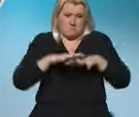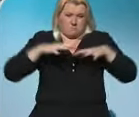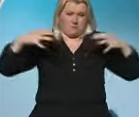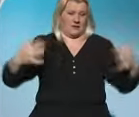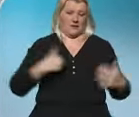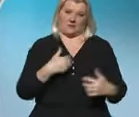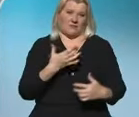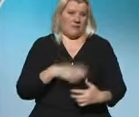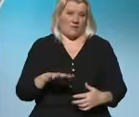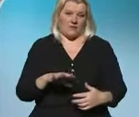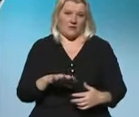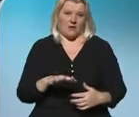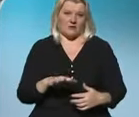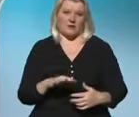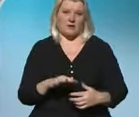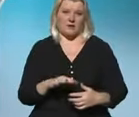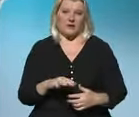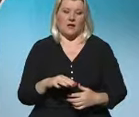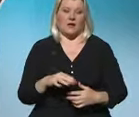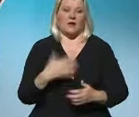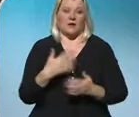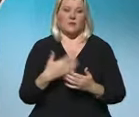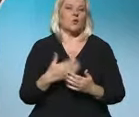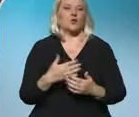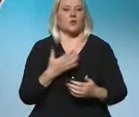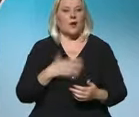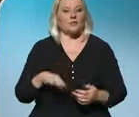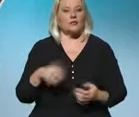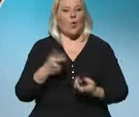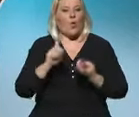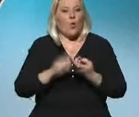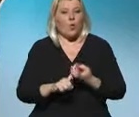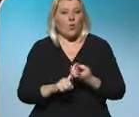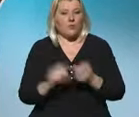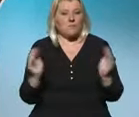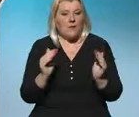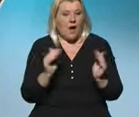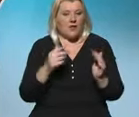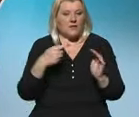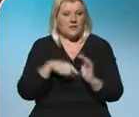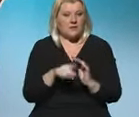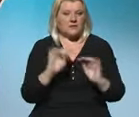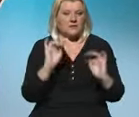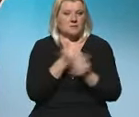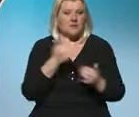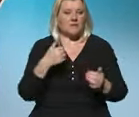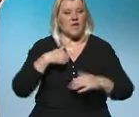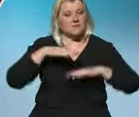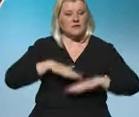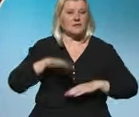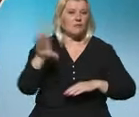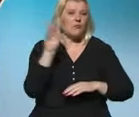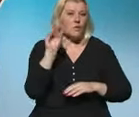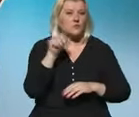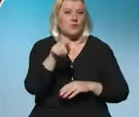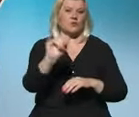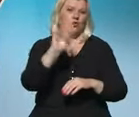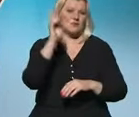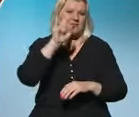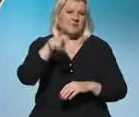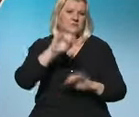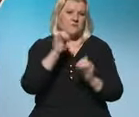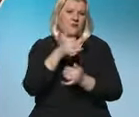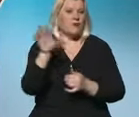potřebuju s tím umělcem blízký kontakt, proto raději volím třeba kluby nebo nějaké menší prostory, kde toho člověka mám blíž než